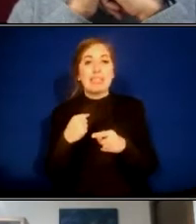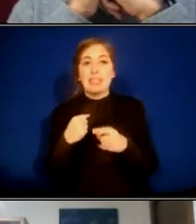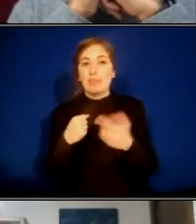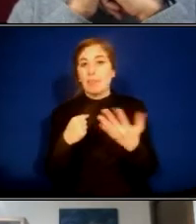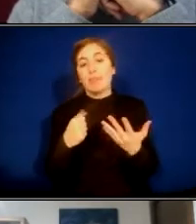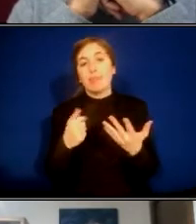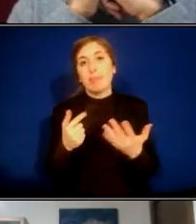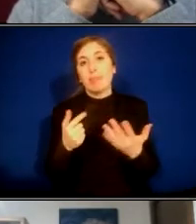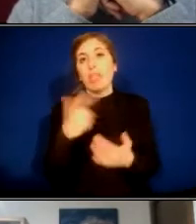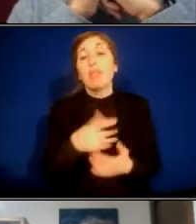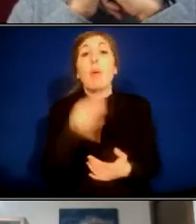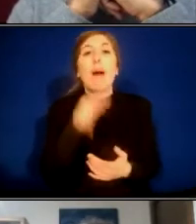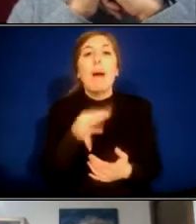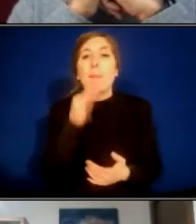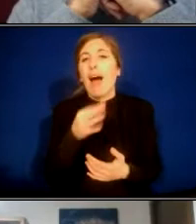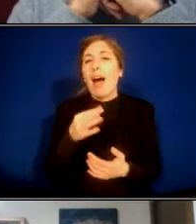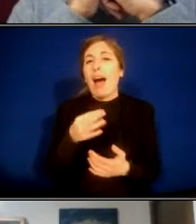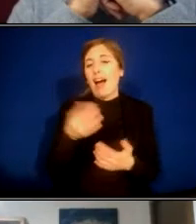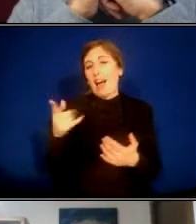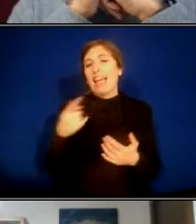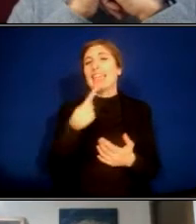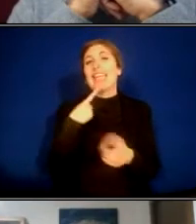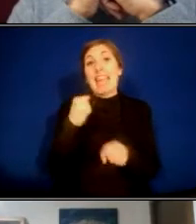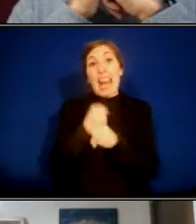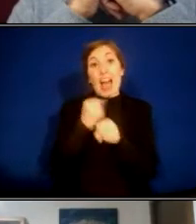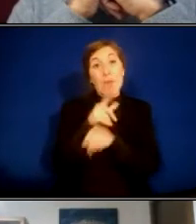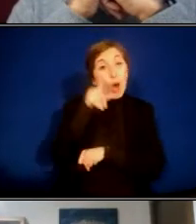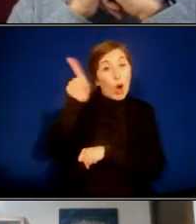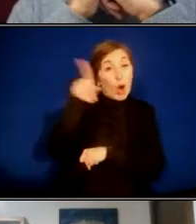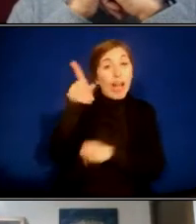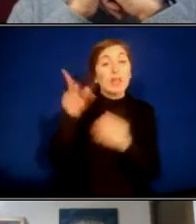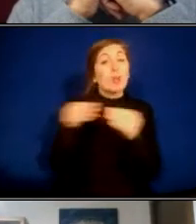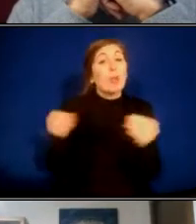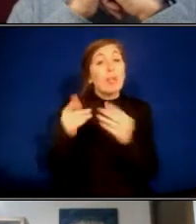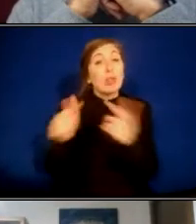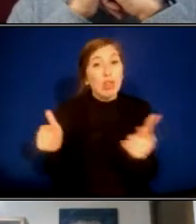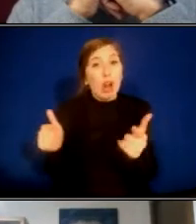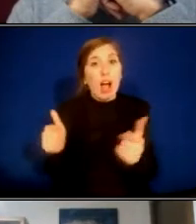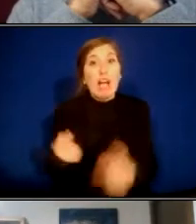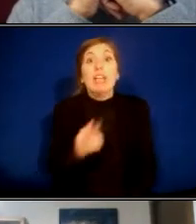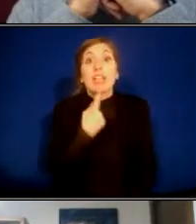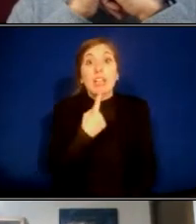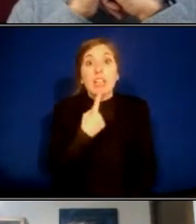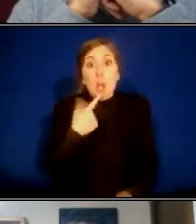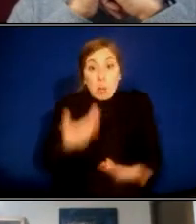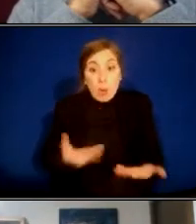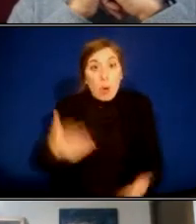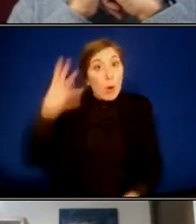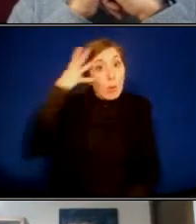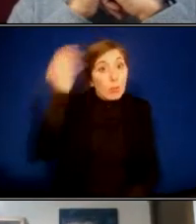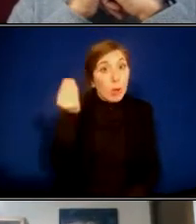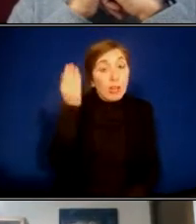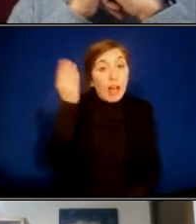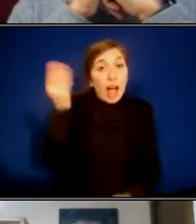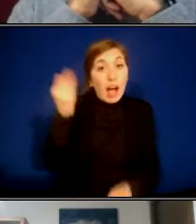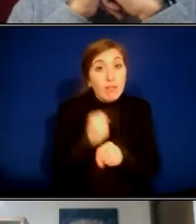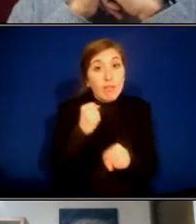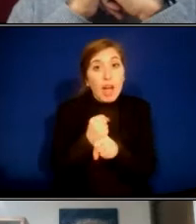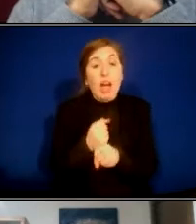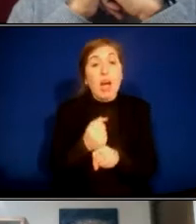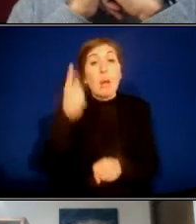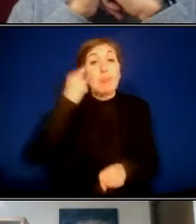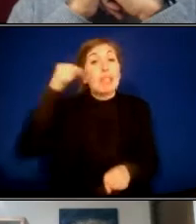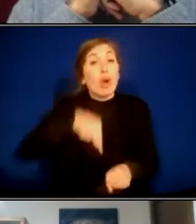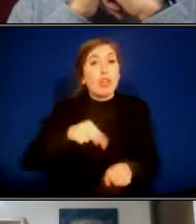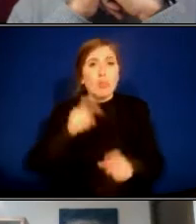non ha gli strumenti, chi sta lavorando in Moldova in questo momento, cioè anche gli psicologi, sono affaticati evidentemente, lo sono perché